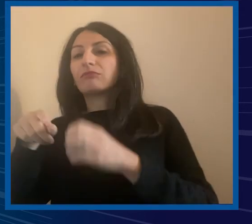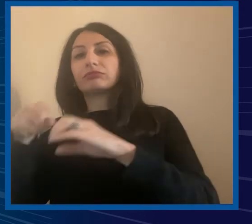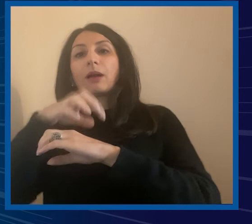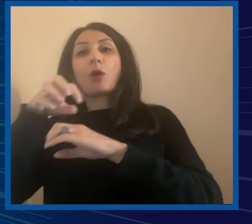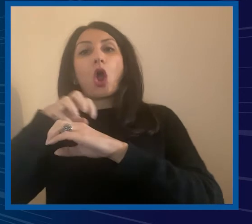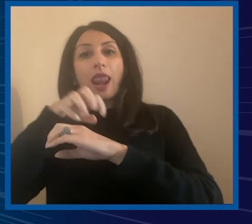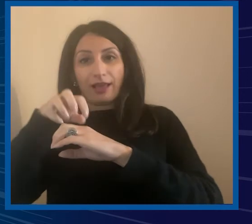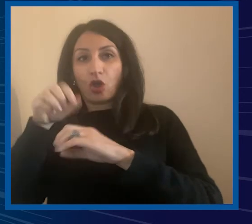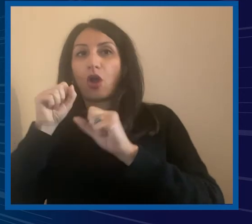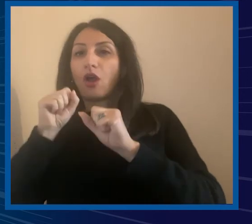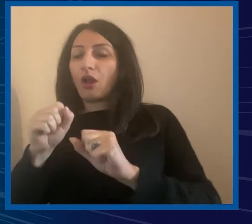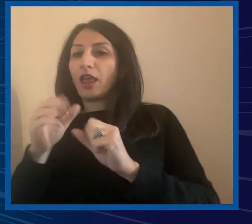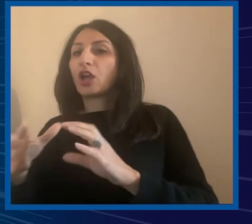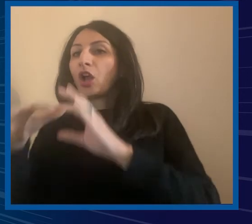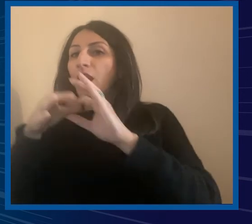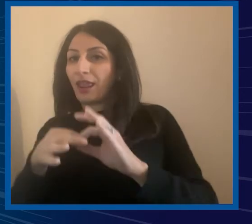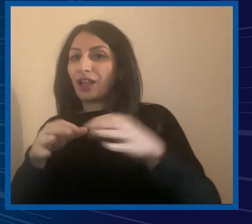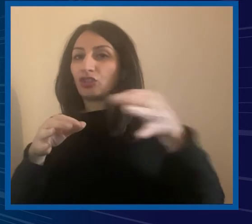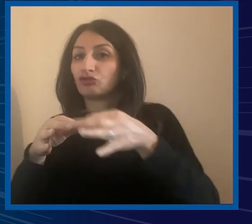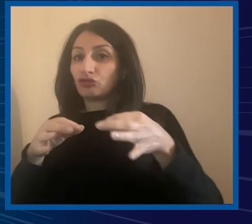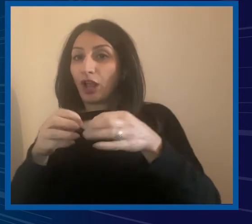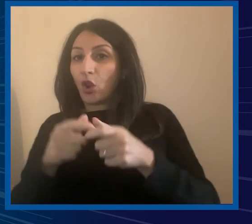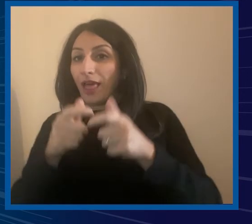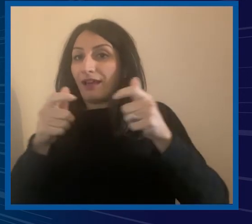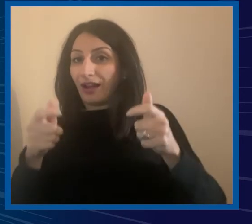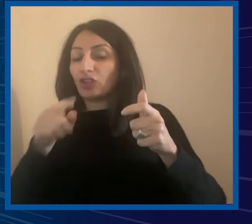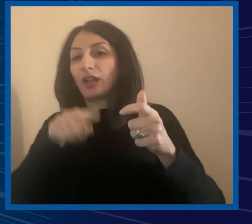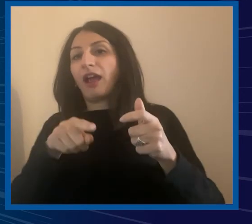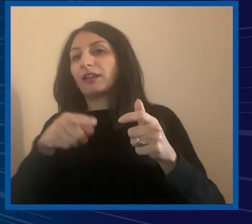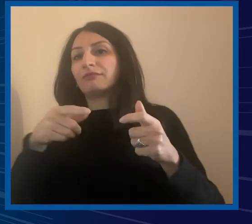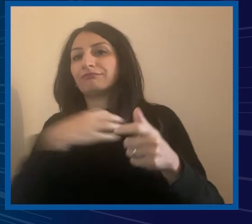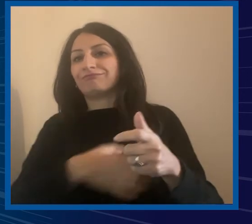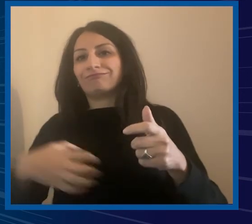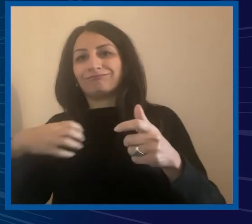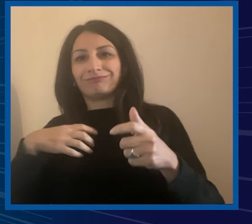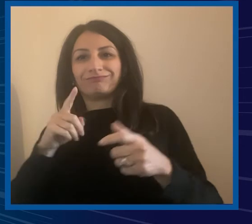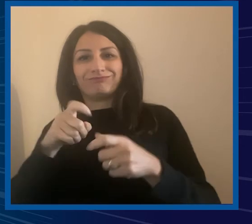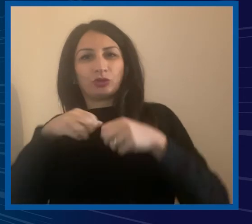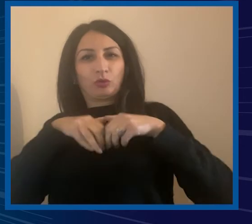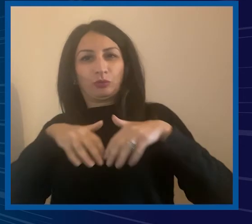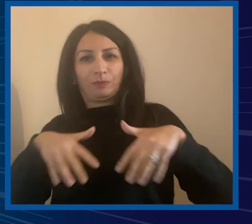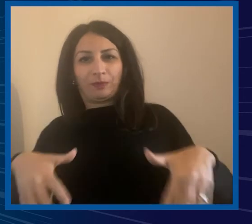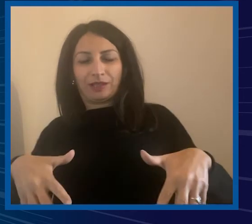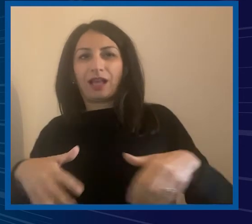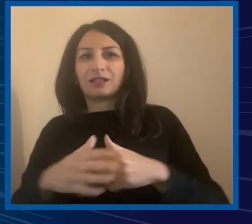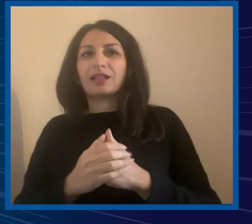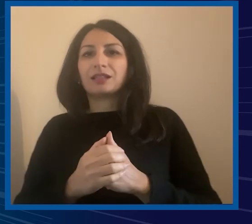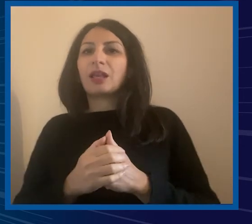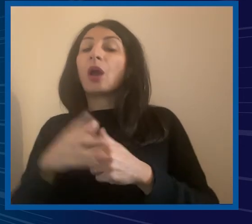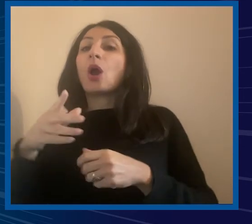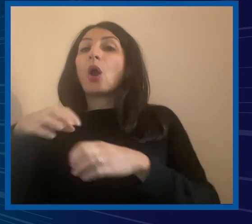proteine, cioè le molecole che sono responsabili della crescita e delle metastasi delle cellule tumorali.